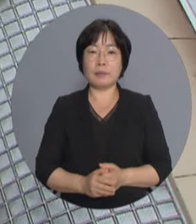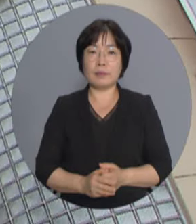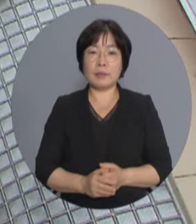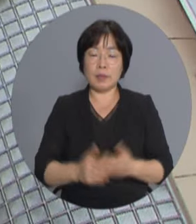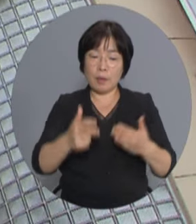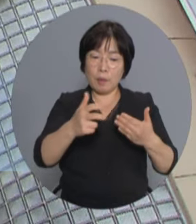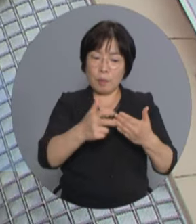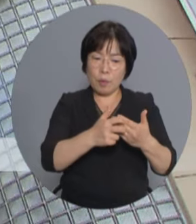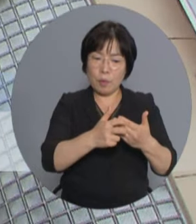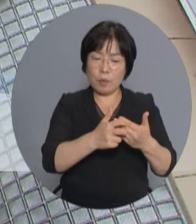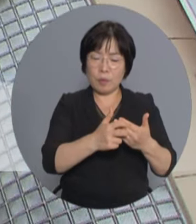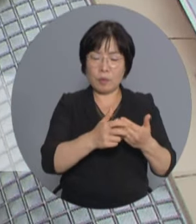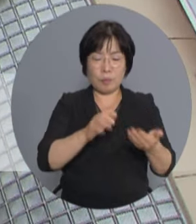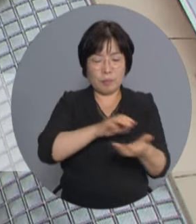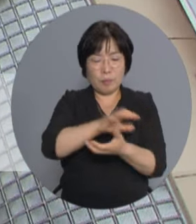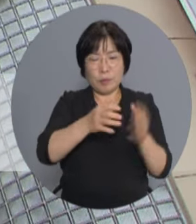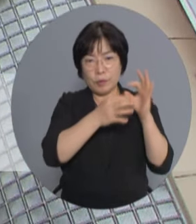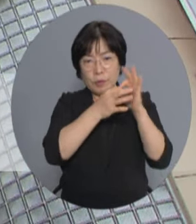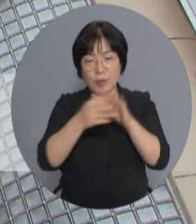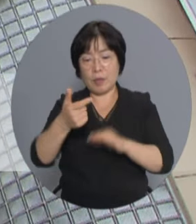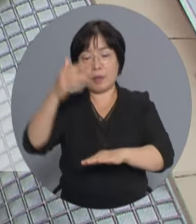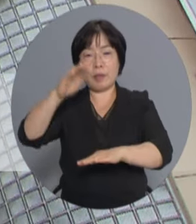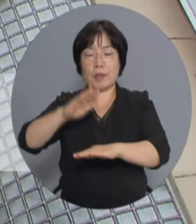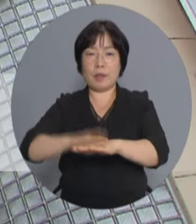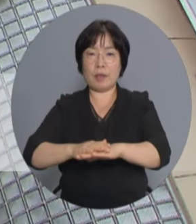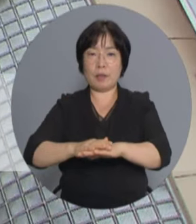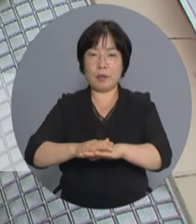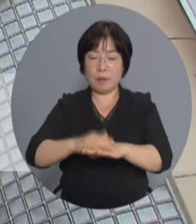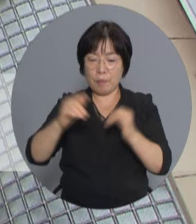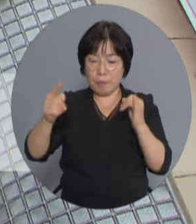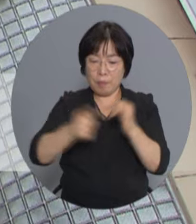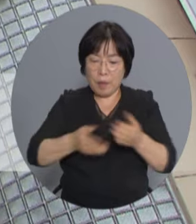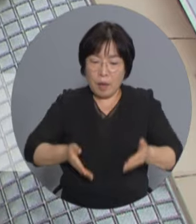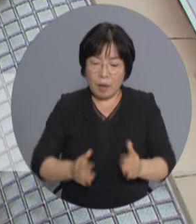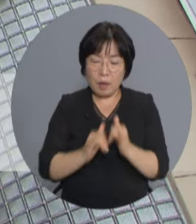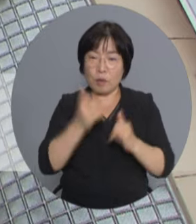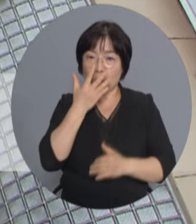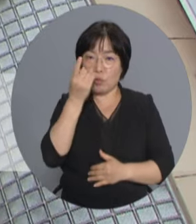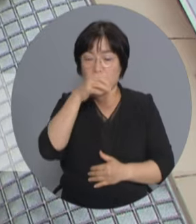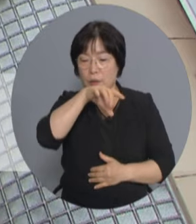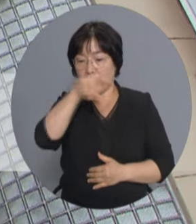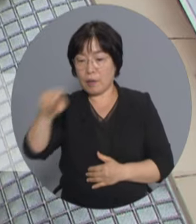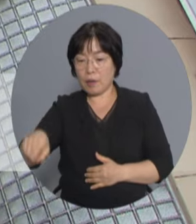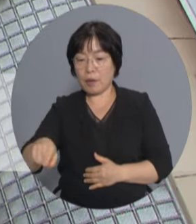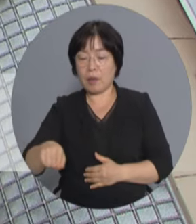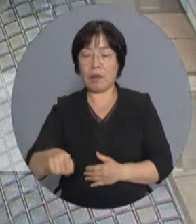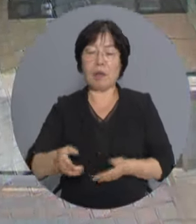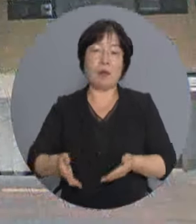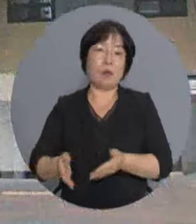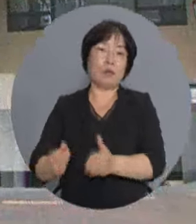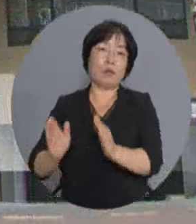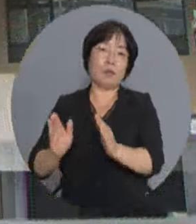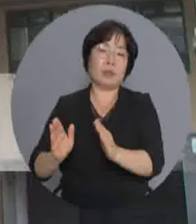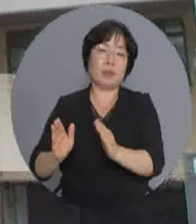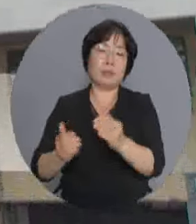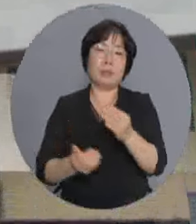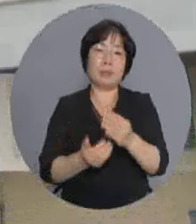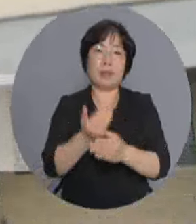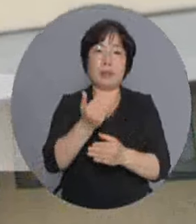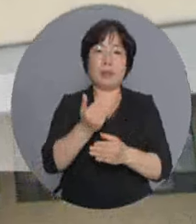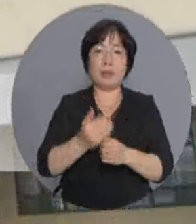의료 대란이 계속되고 있는데요. 대전의 한 응급분만 임신부가 순천에 있는 병원에서 출산하는 일이